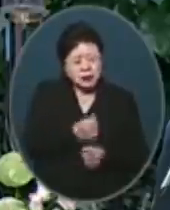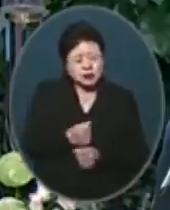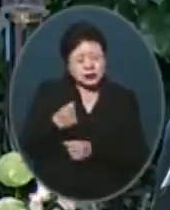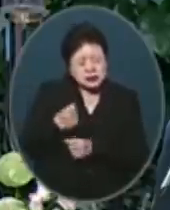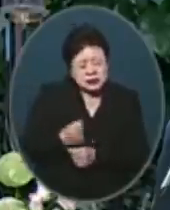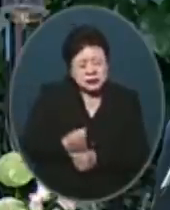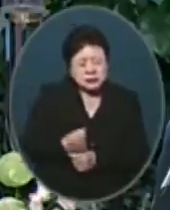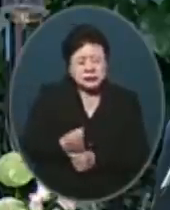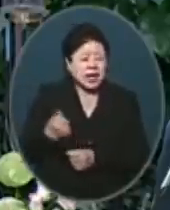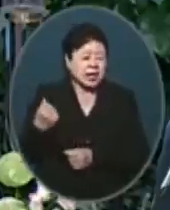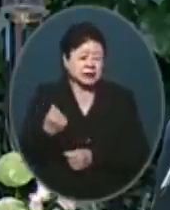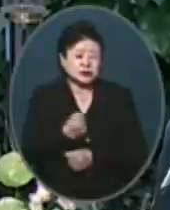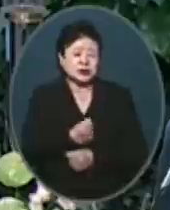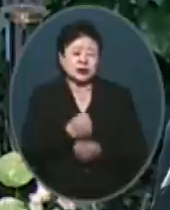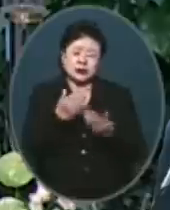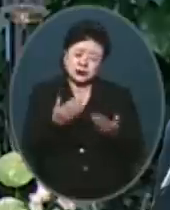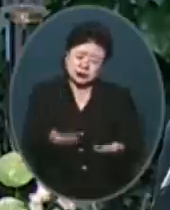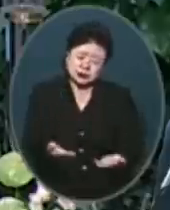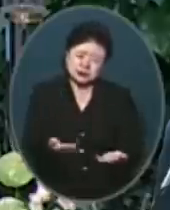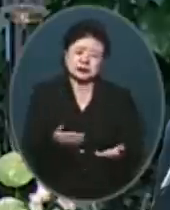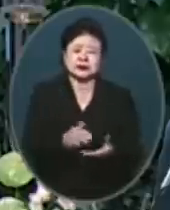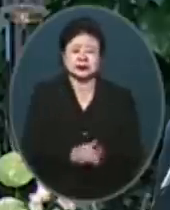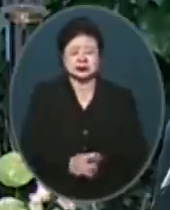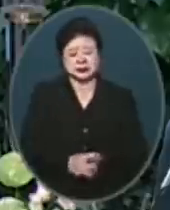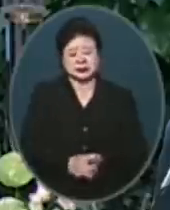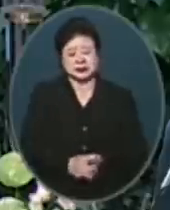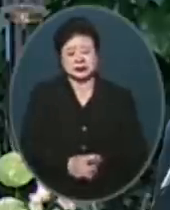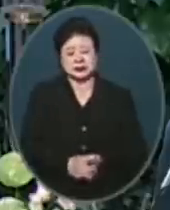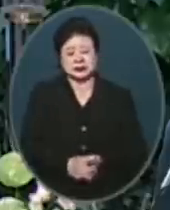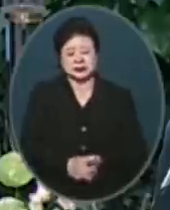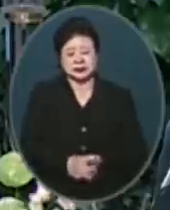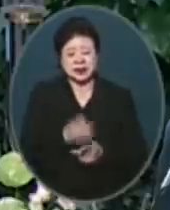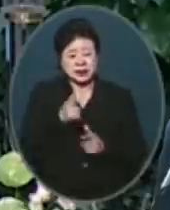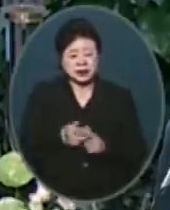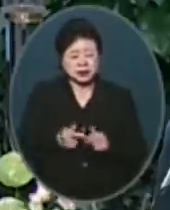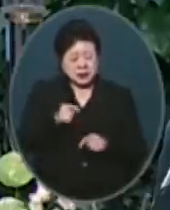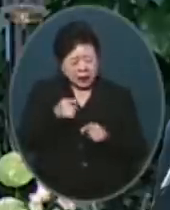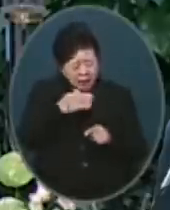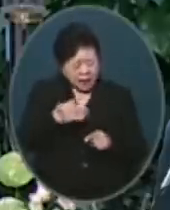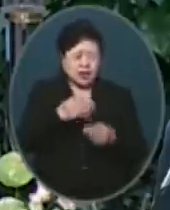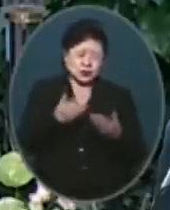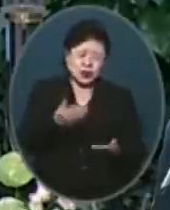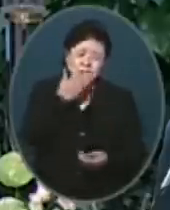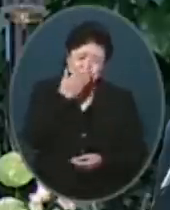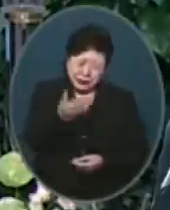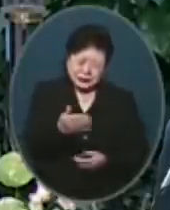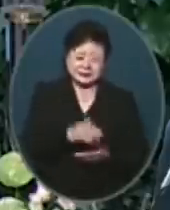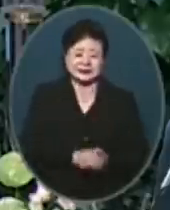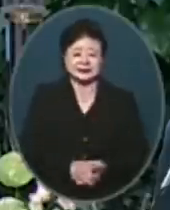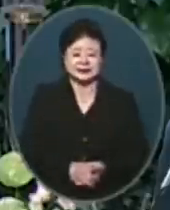무거운 짐을 벗고 쉼을 얻으려면 예수님께 나가야 되는 것입니다.